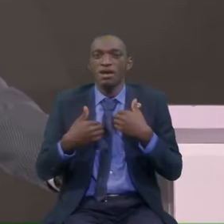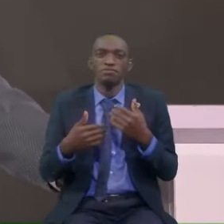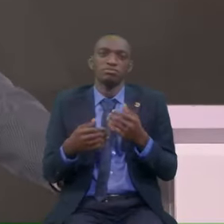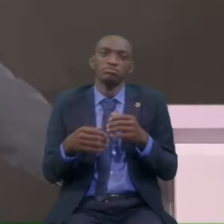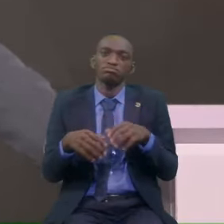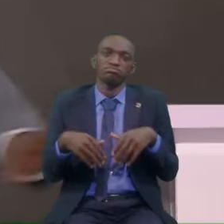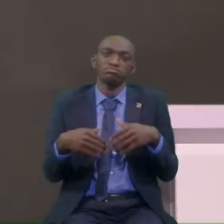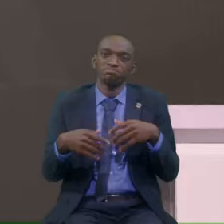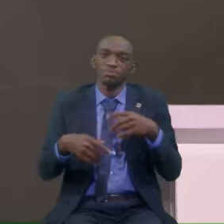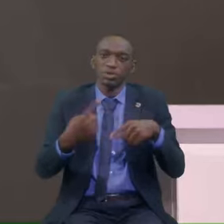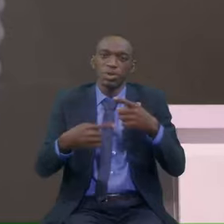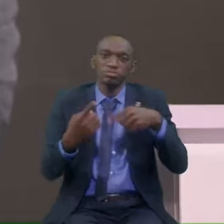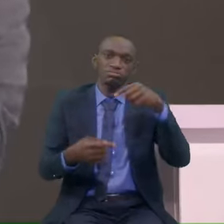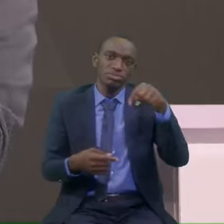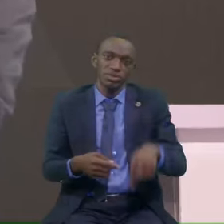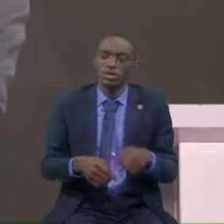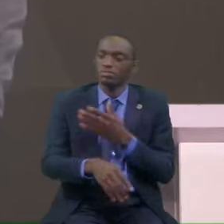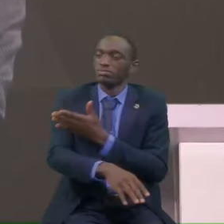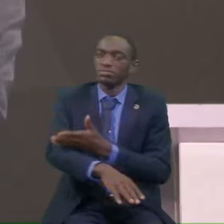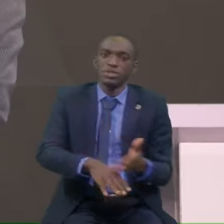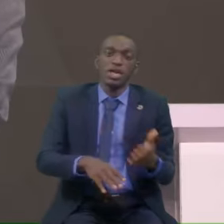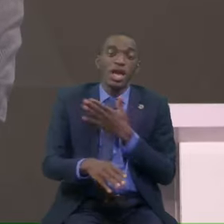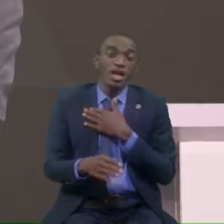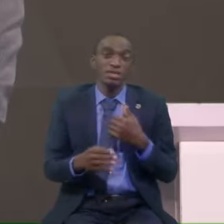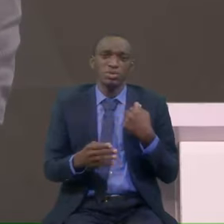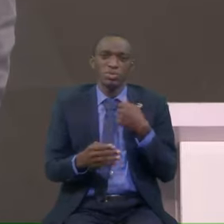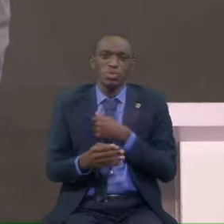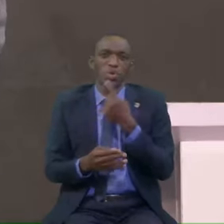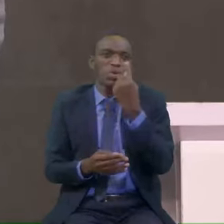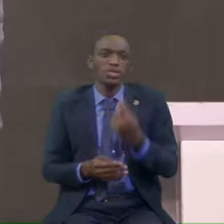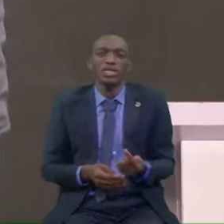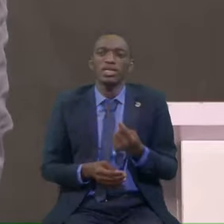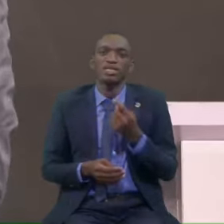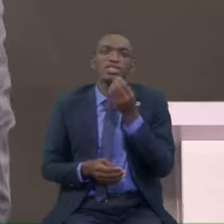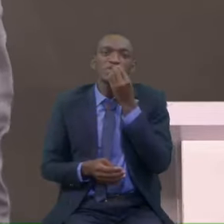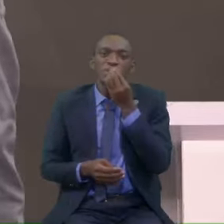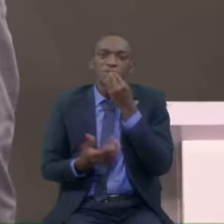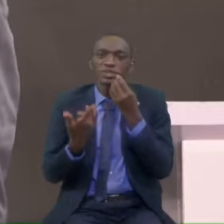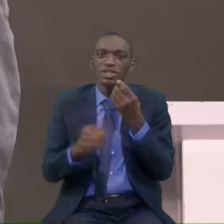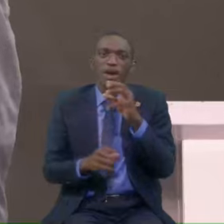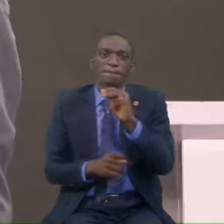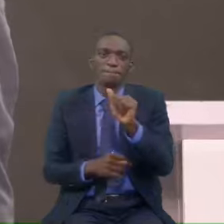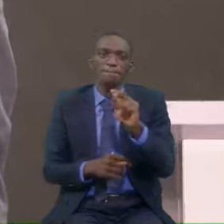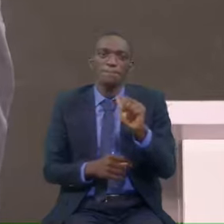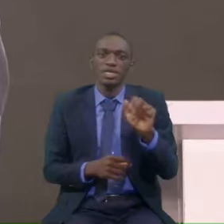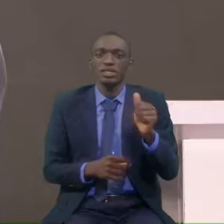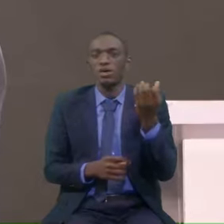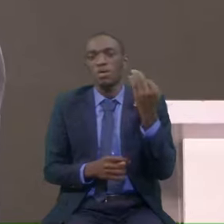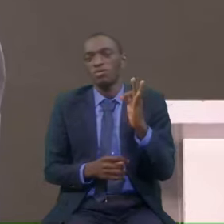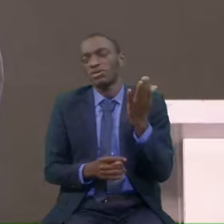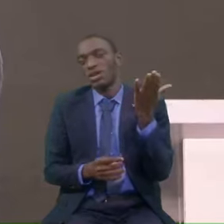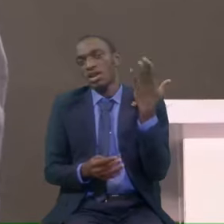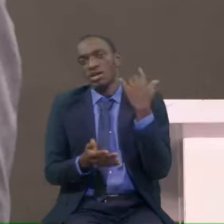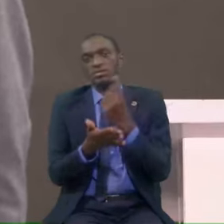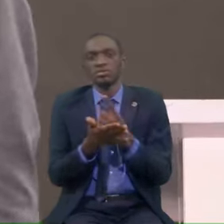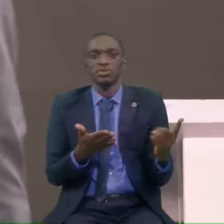choses sont passées. Et nous ne mangeons que la manne de l'année